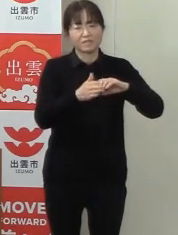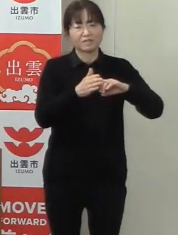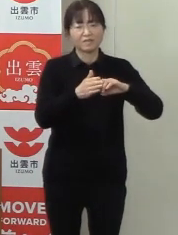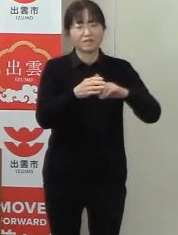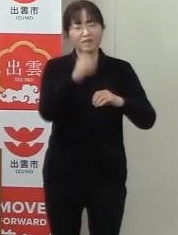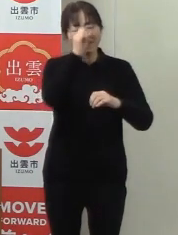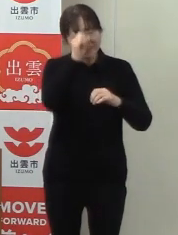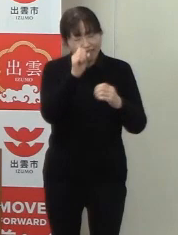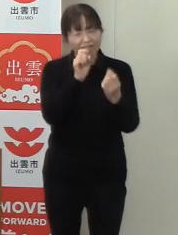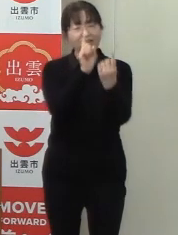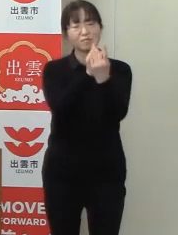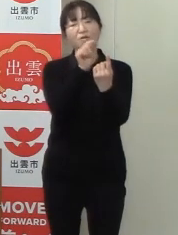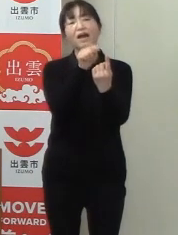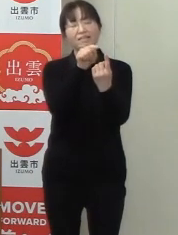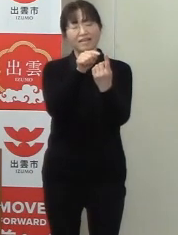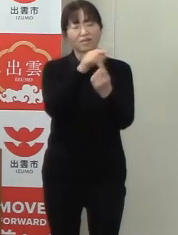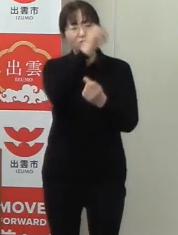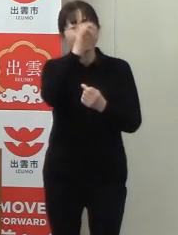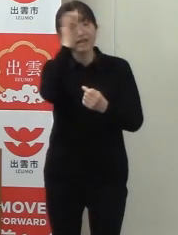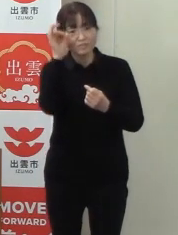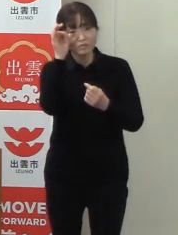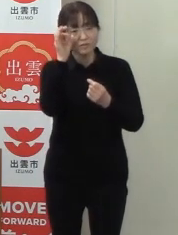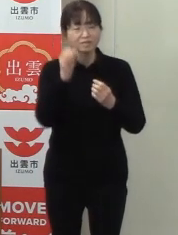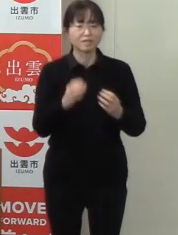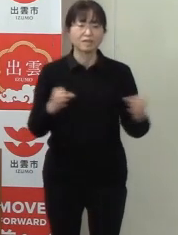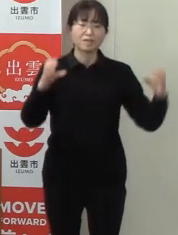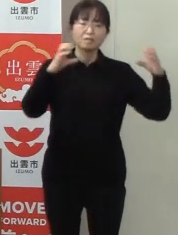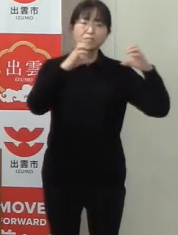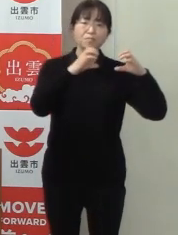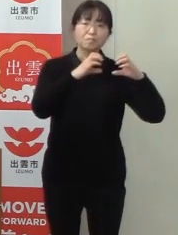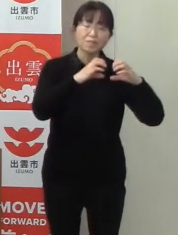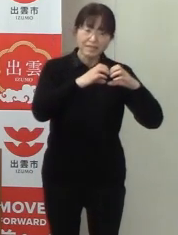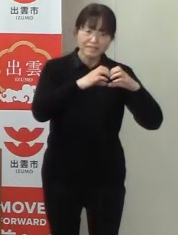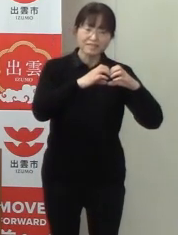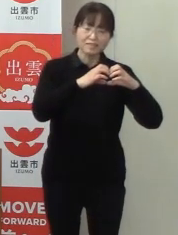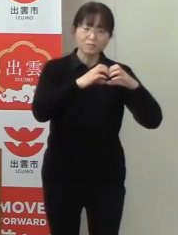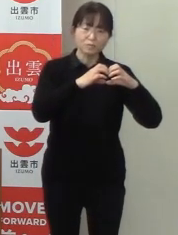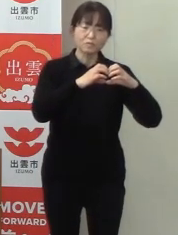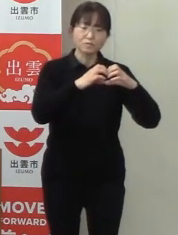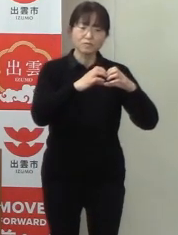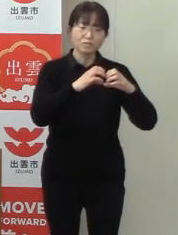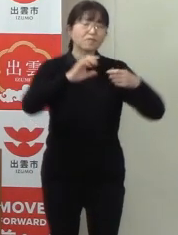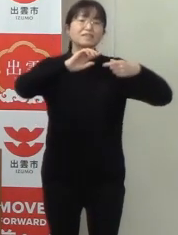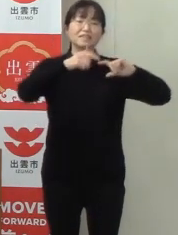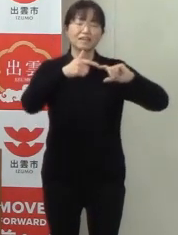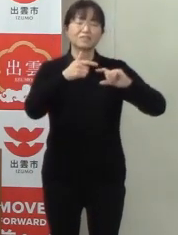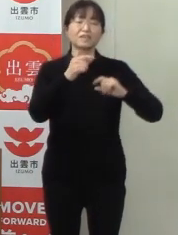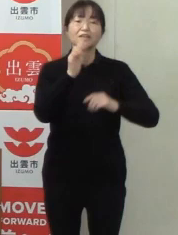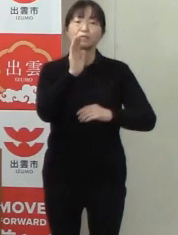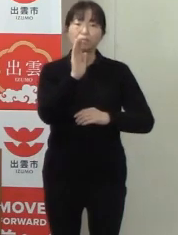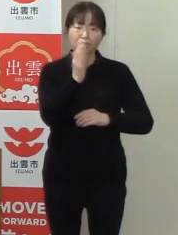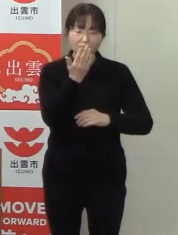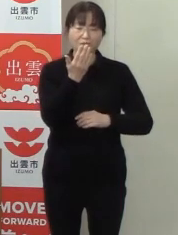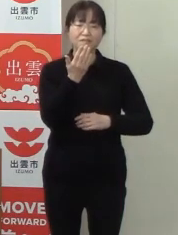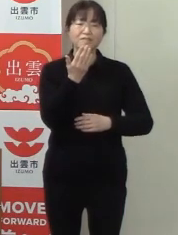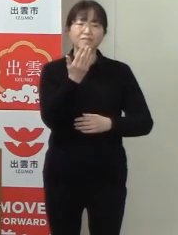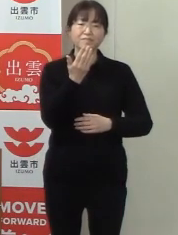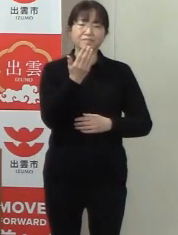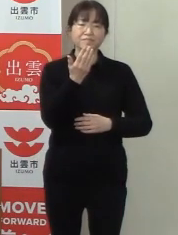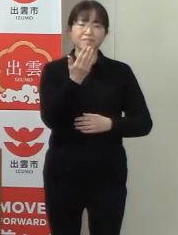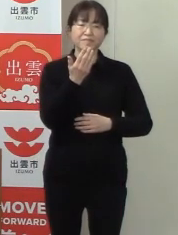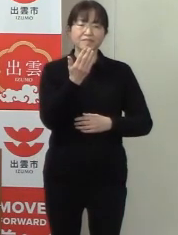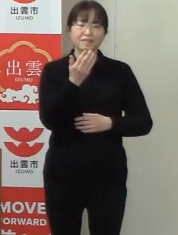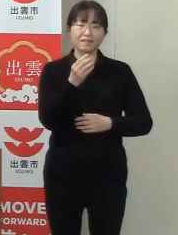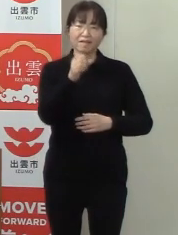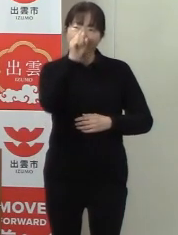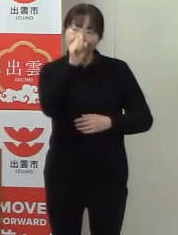ナーを見つけるということであります。マッチングというちょっとものではございませんけれども、気になる